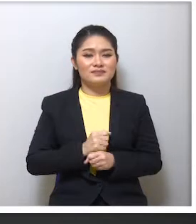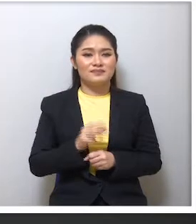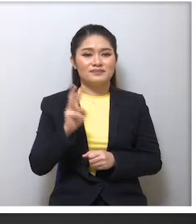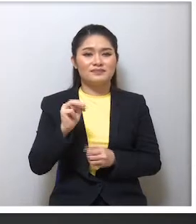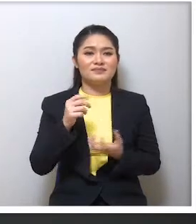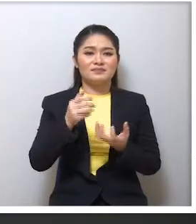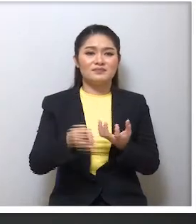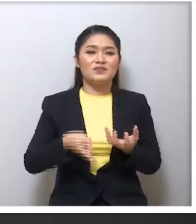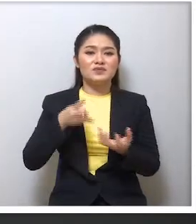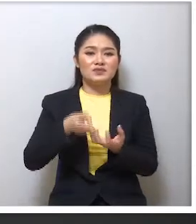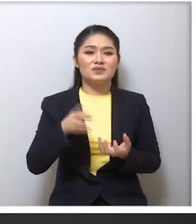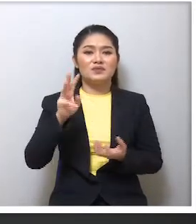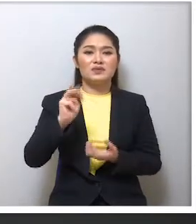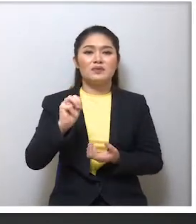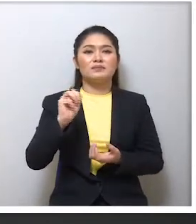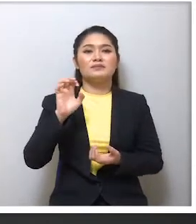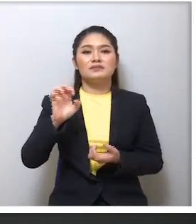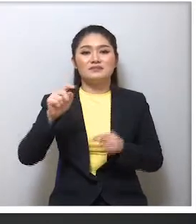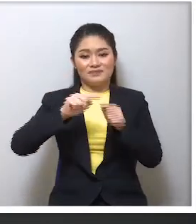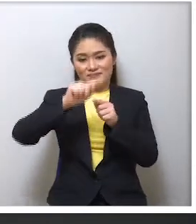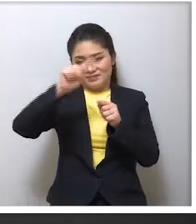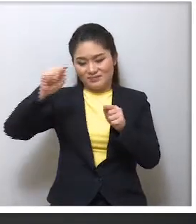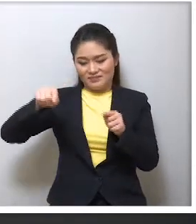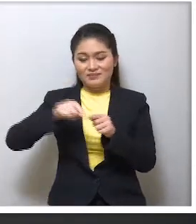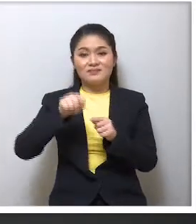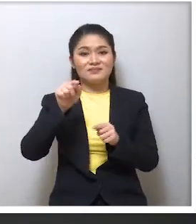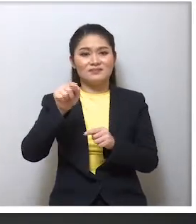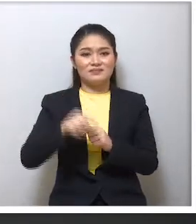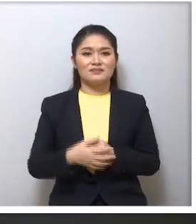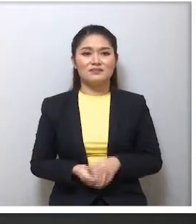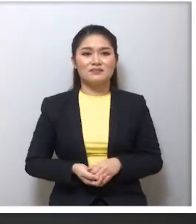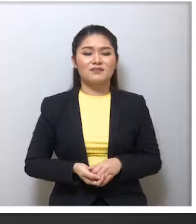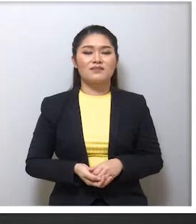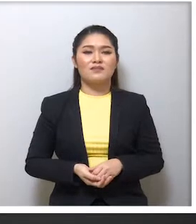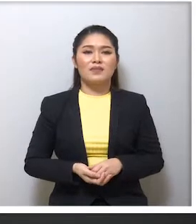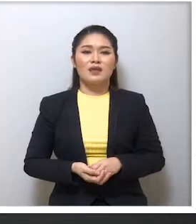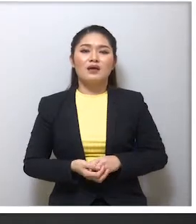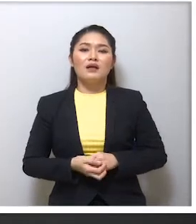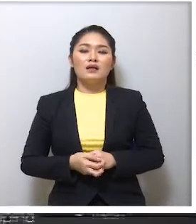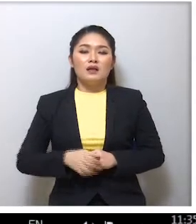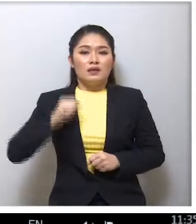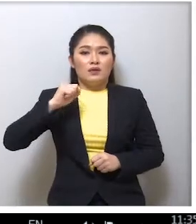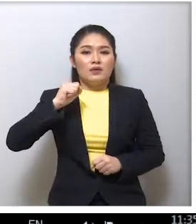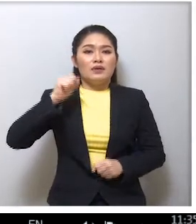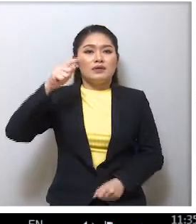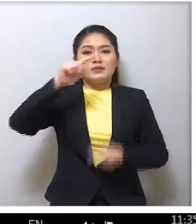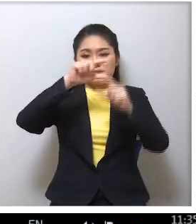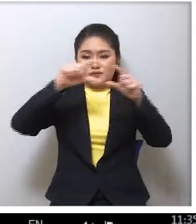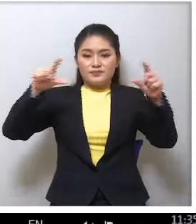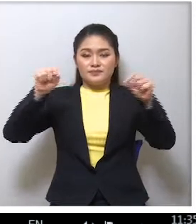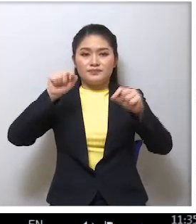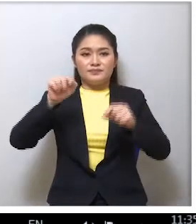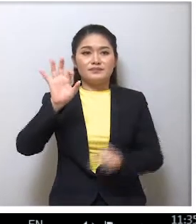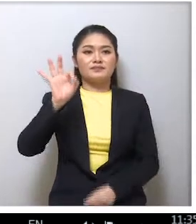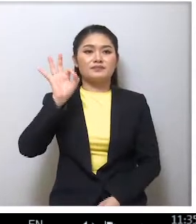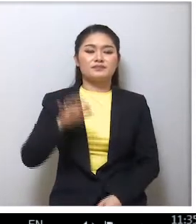Material Editor มาตรงนี้นะครับอยู่ด้านขวามือด้านบนคลิ